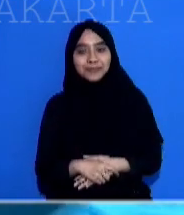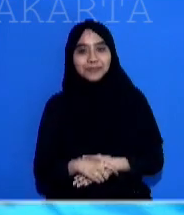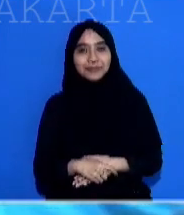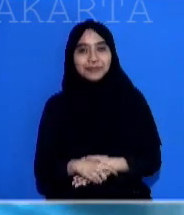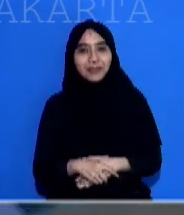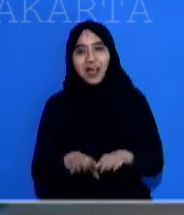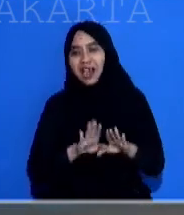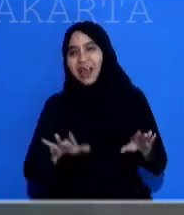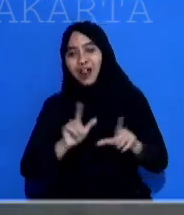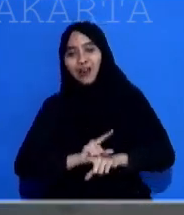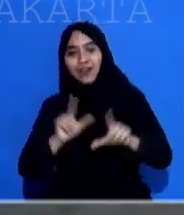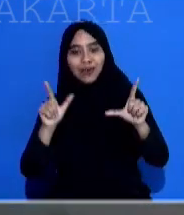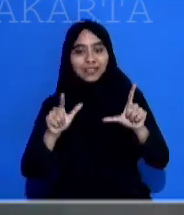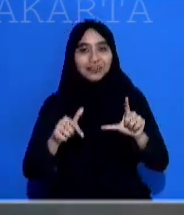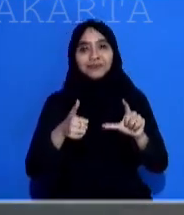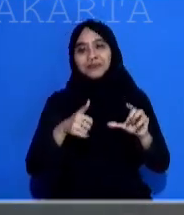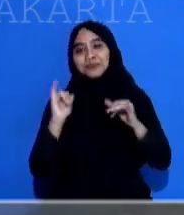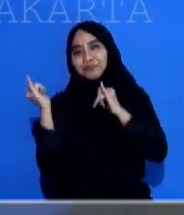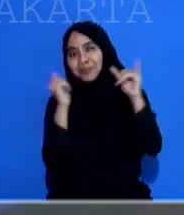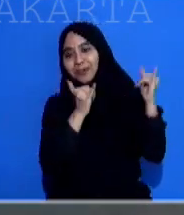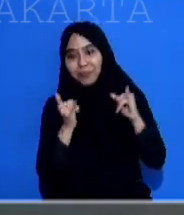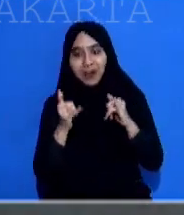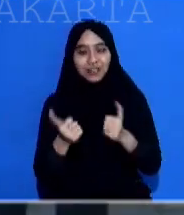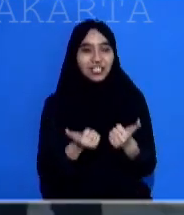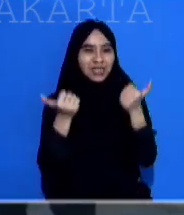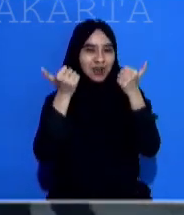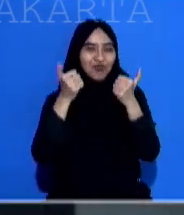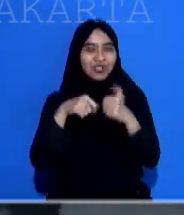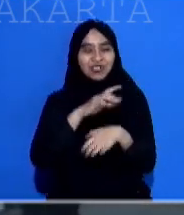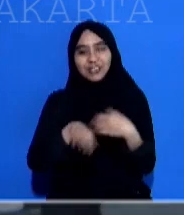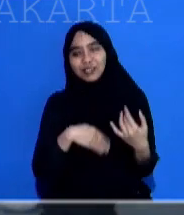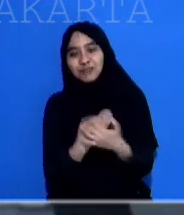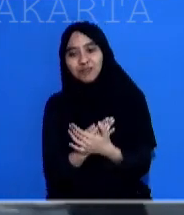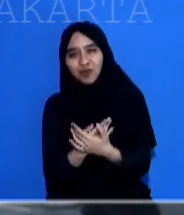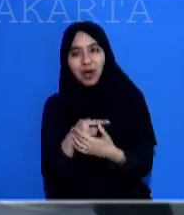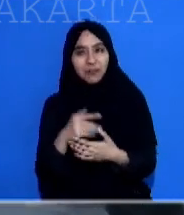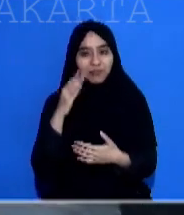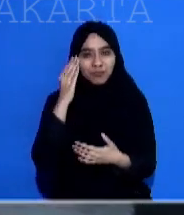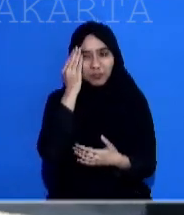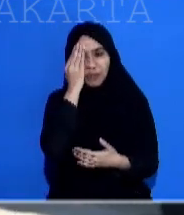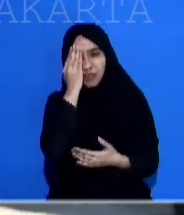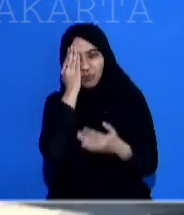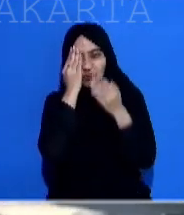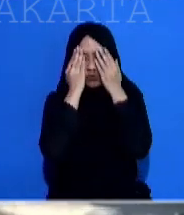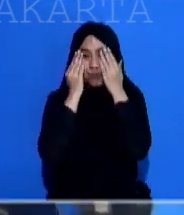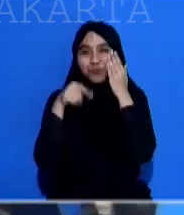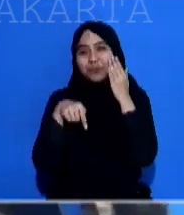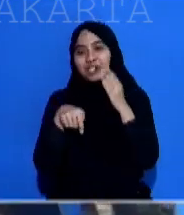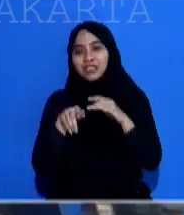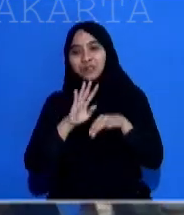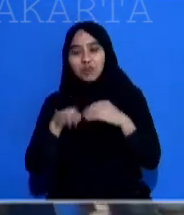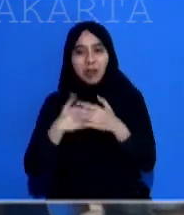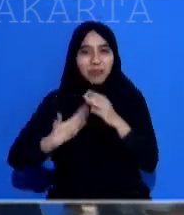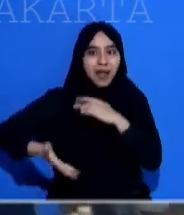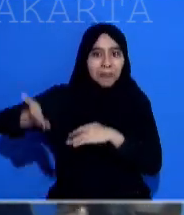kali ini disampaikan dalam bentuk permainan seru dengan semua mata satu kelompok ditutup dan menyisakan satu siswa paling